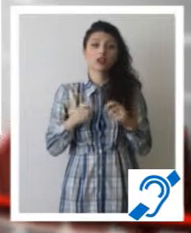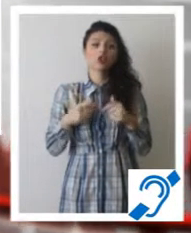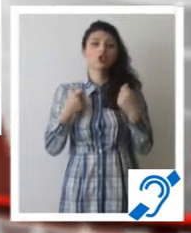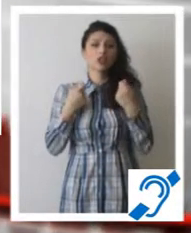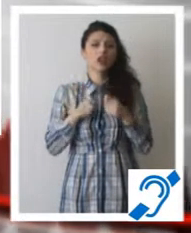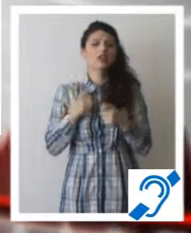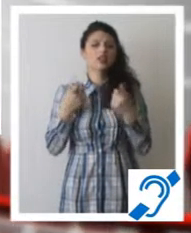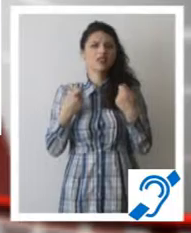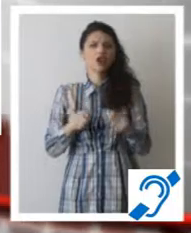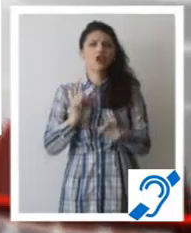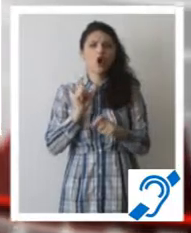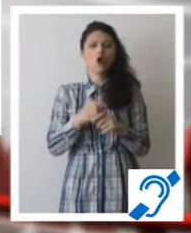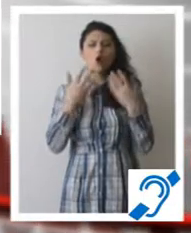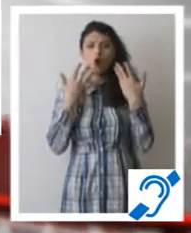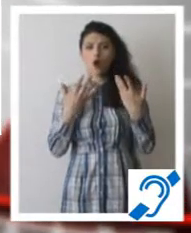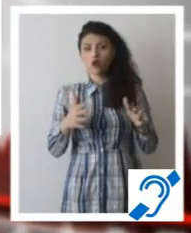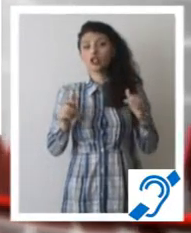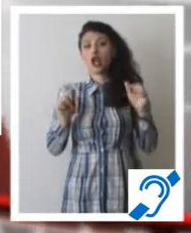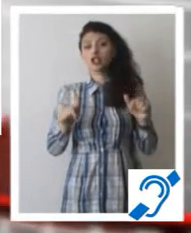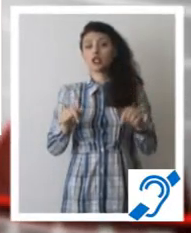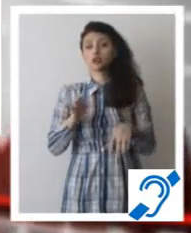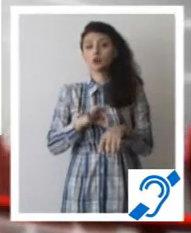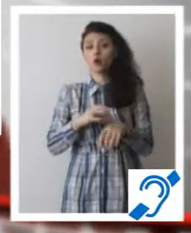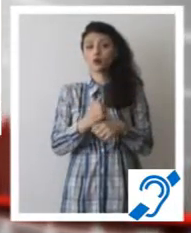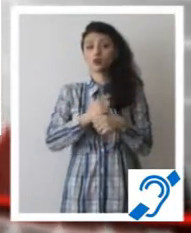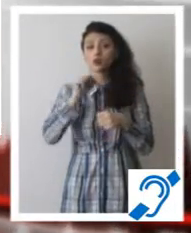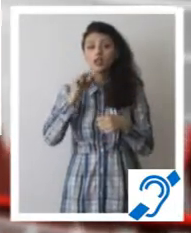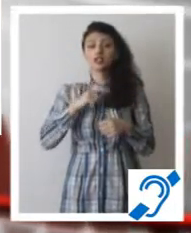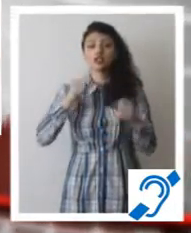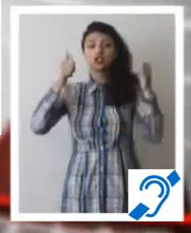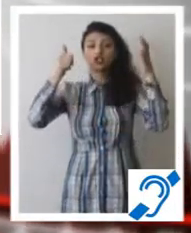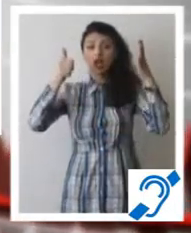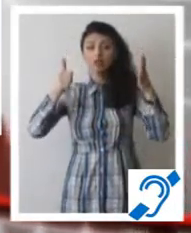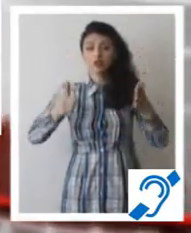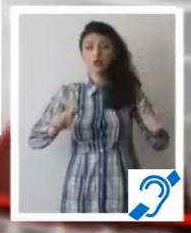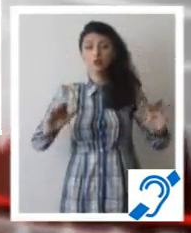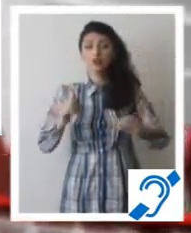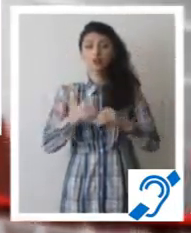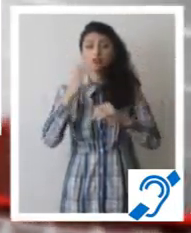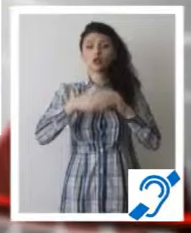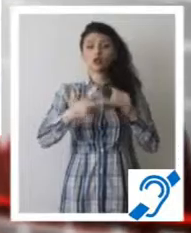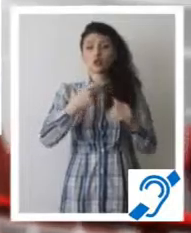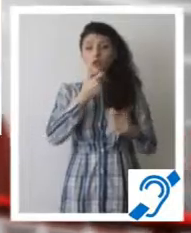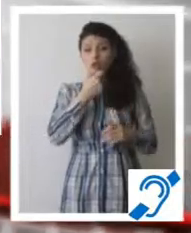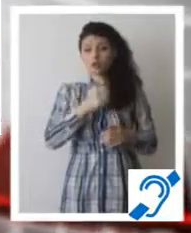decât orice în acest moment. În Argeș, la acest moment, sunt înregistrați 6.000 de copii cu vârsta de până la 2 ani.